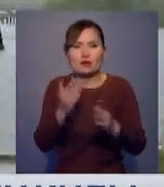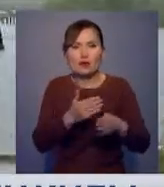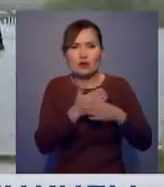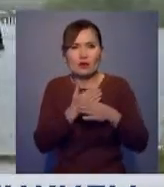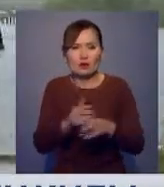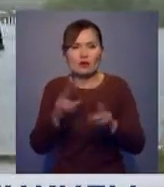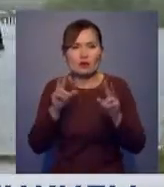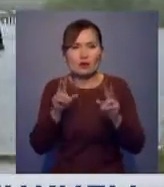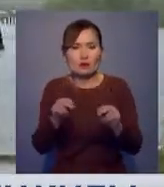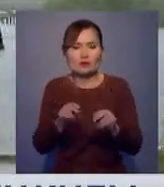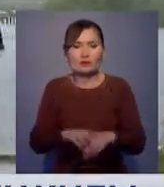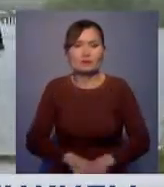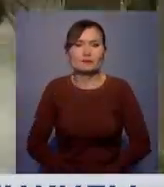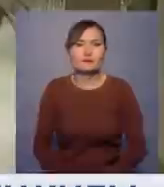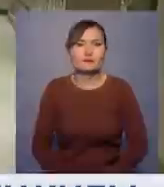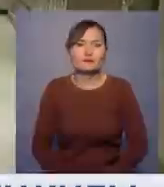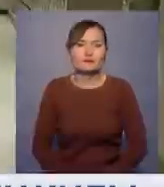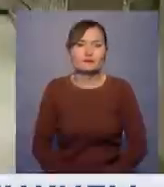шақырды.